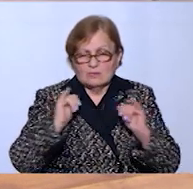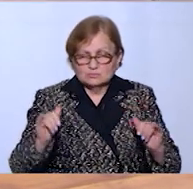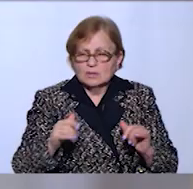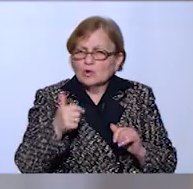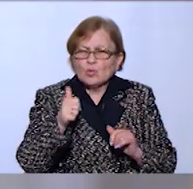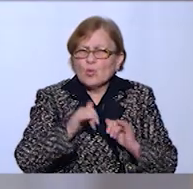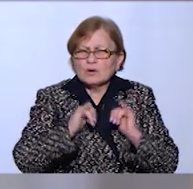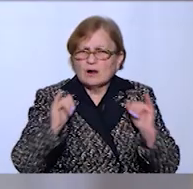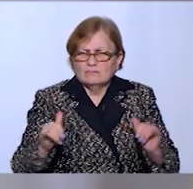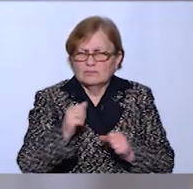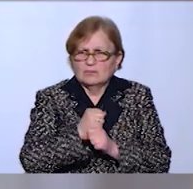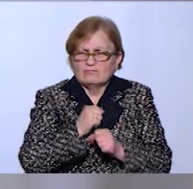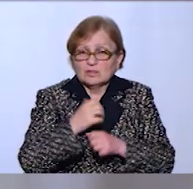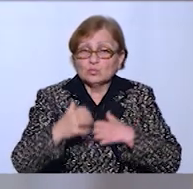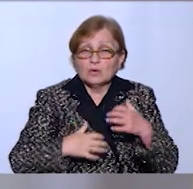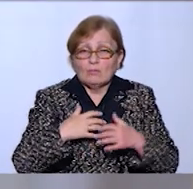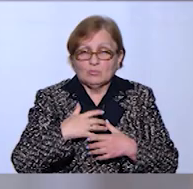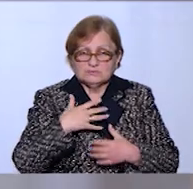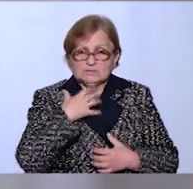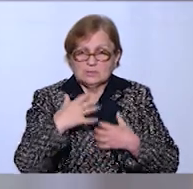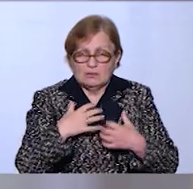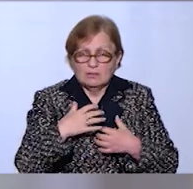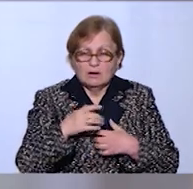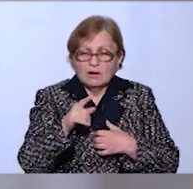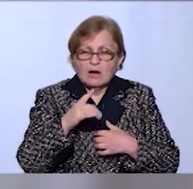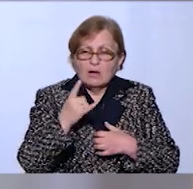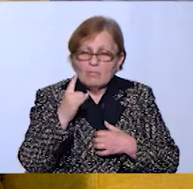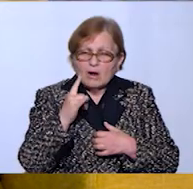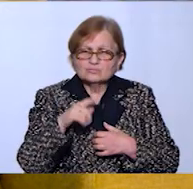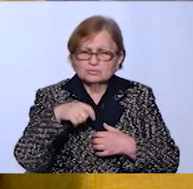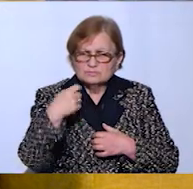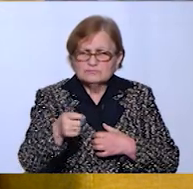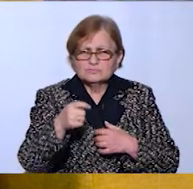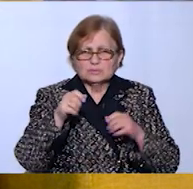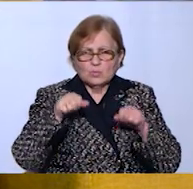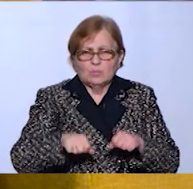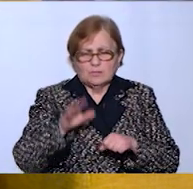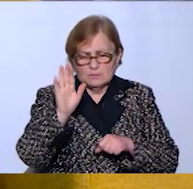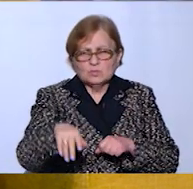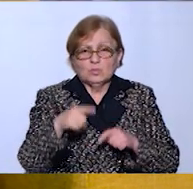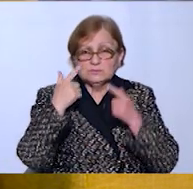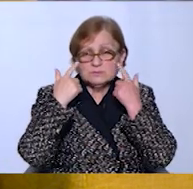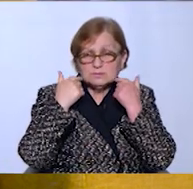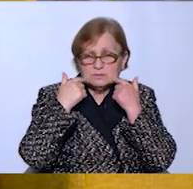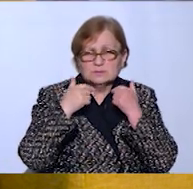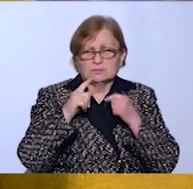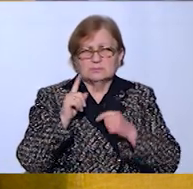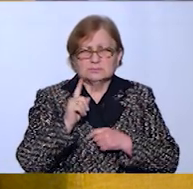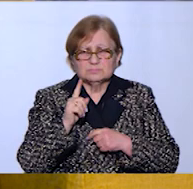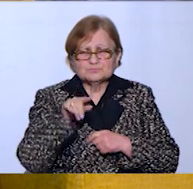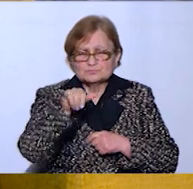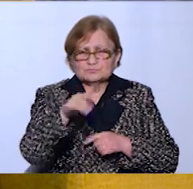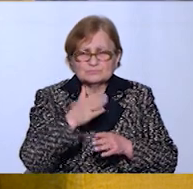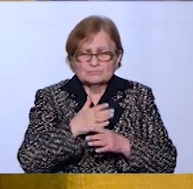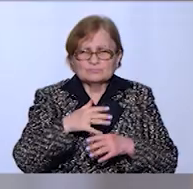რაღაცა გარკვეული სირთულის არსებობაზე, მაგრამ ძალიან ხშირად თუ ბავშვს იმთავითვე ერთწუთიანი,